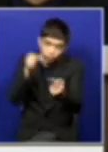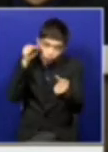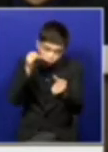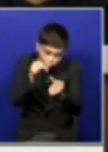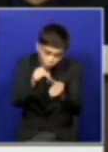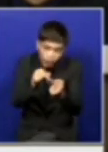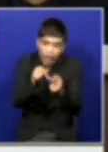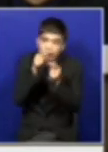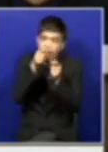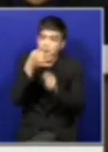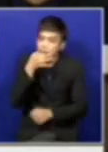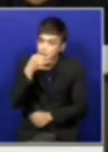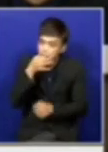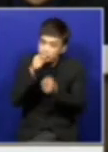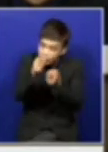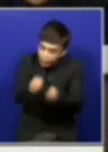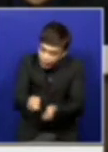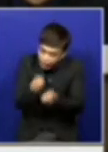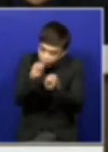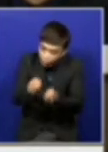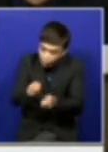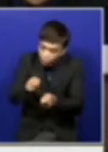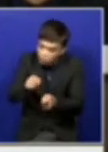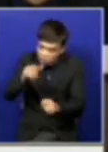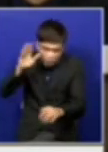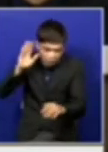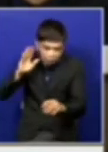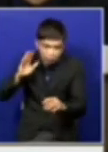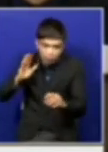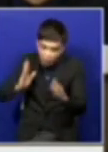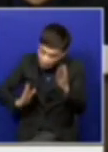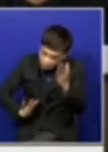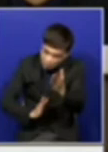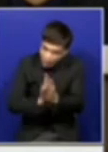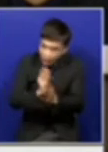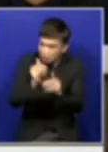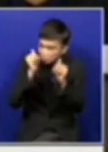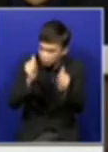ลนั้น 1. ผมอยากจะให้มีการฟื้นฟูเรื่อง